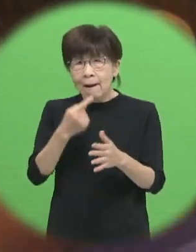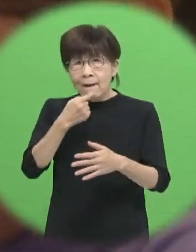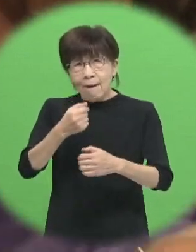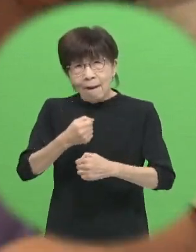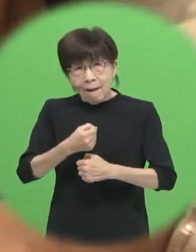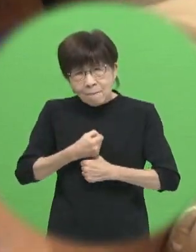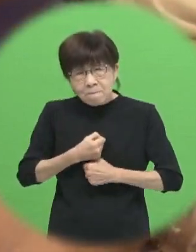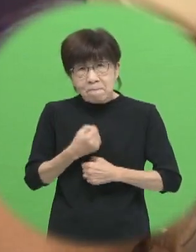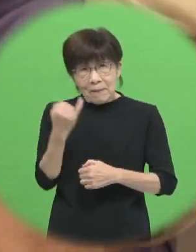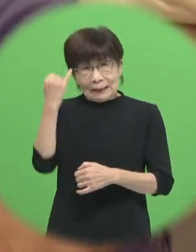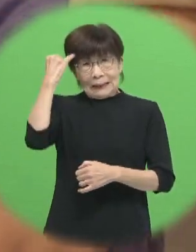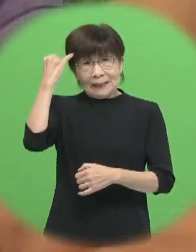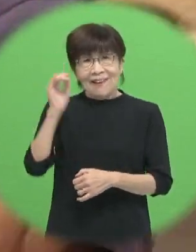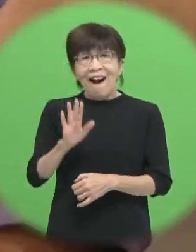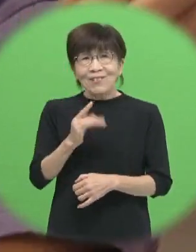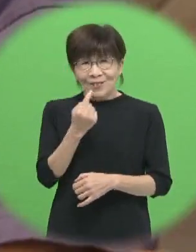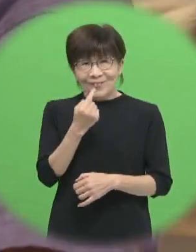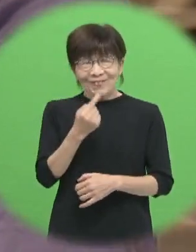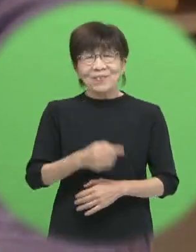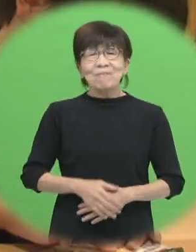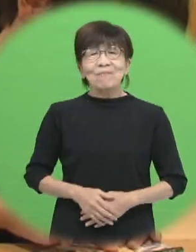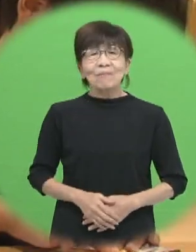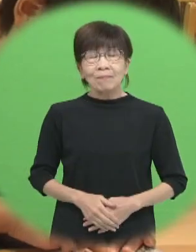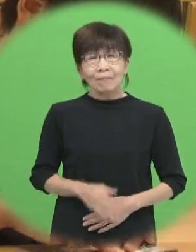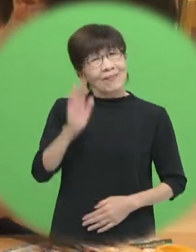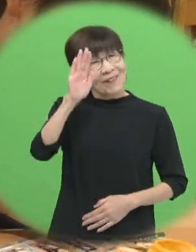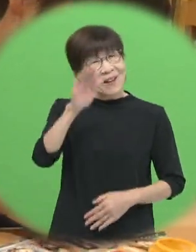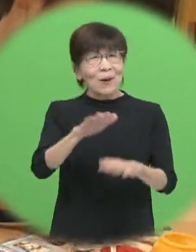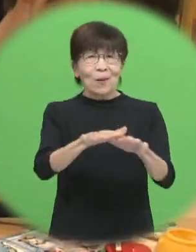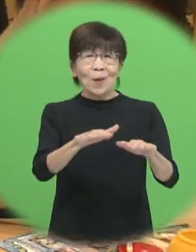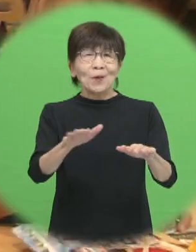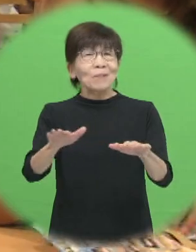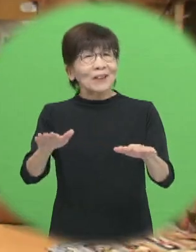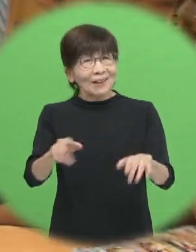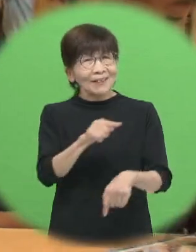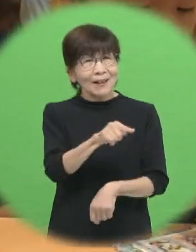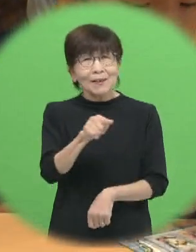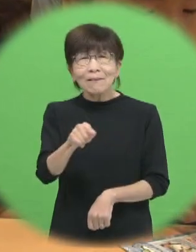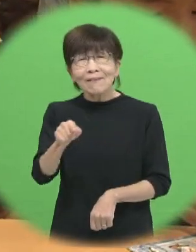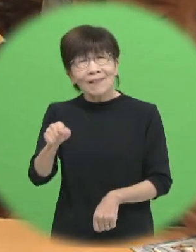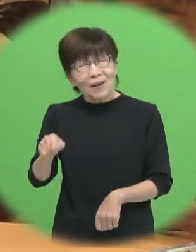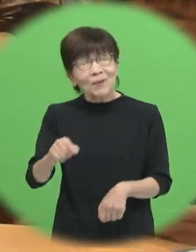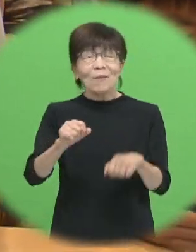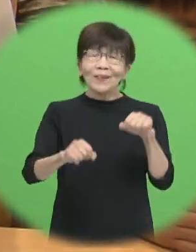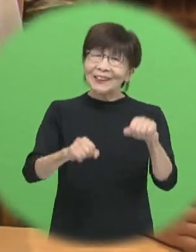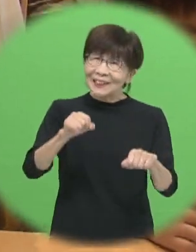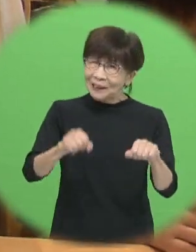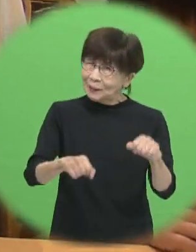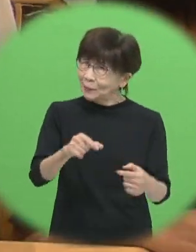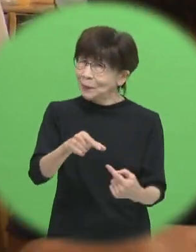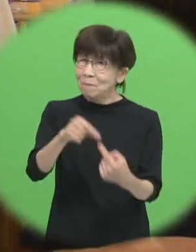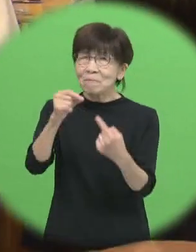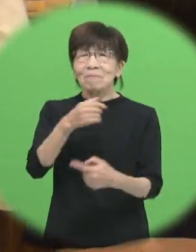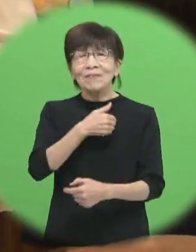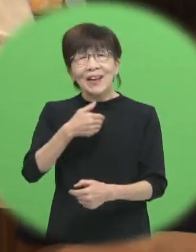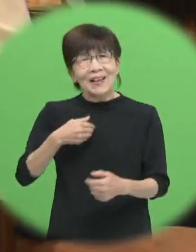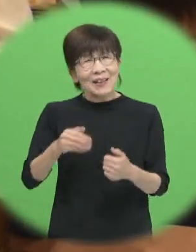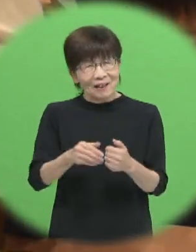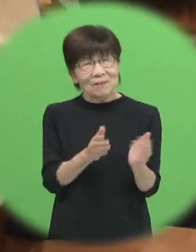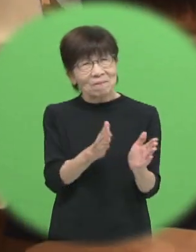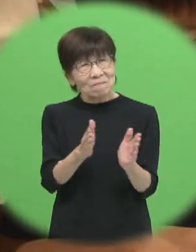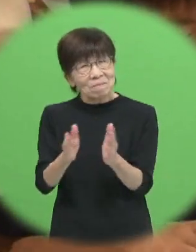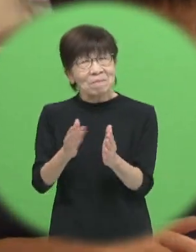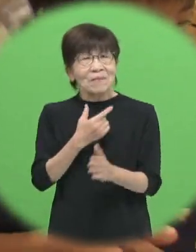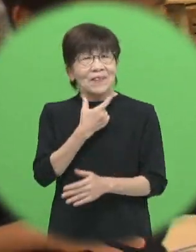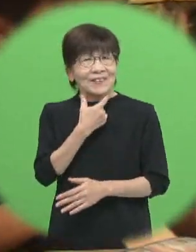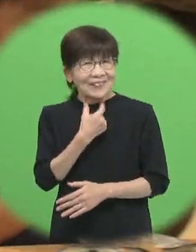識するようになりました。これからも子どもたちがさまざまなことを自由に選択できる環境を作っていきた